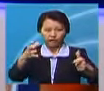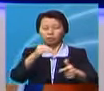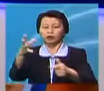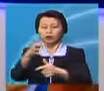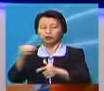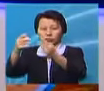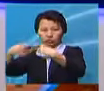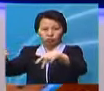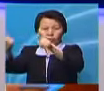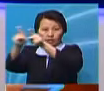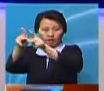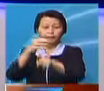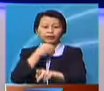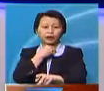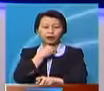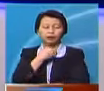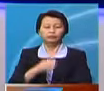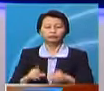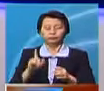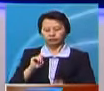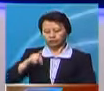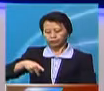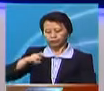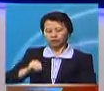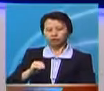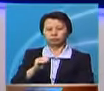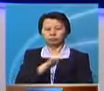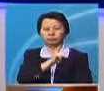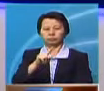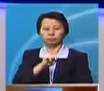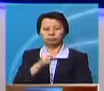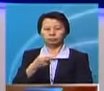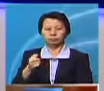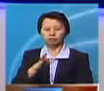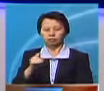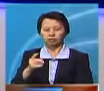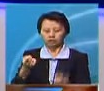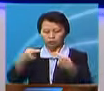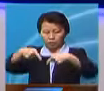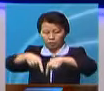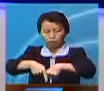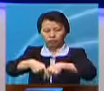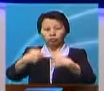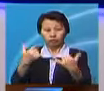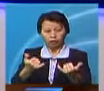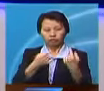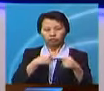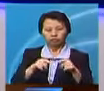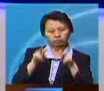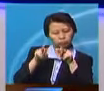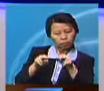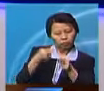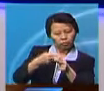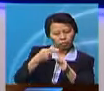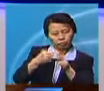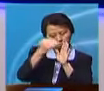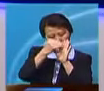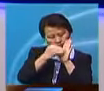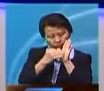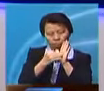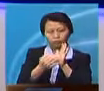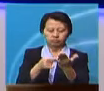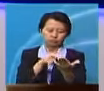nanti. Menekankannya, Timbalan Perdana Menteri Datuk Seri Dr. Ahmad Zahid Hamidi berkata, UMNO ketika ini sedang meneliti nama-nama calon